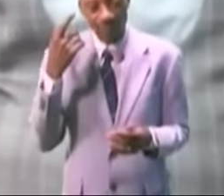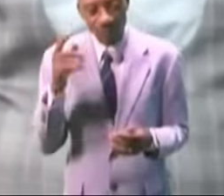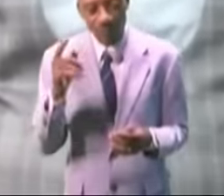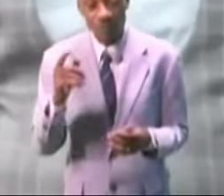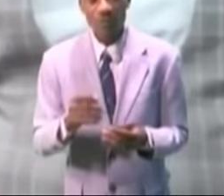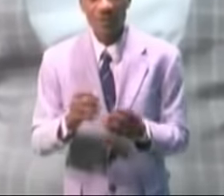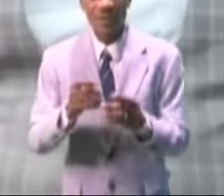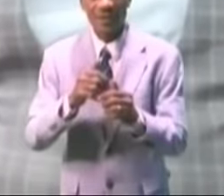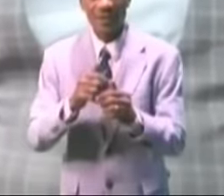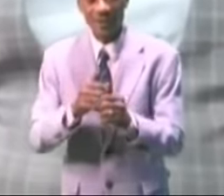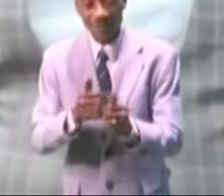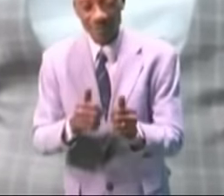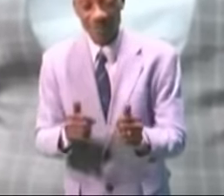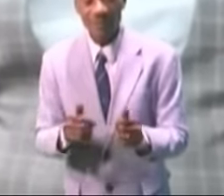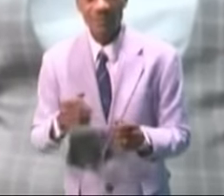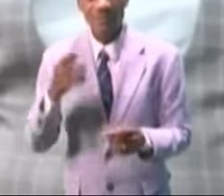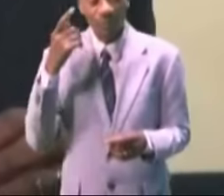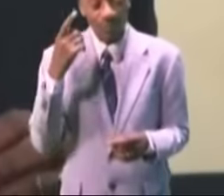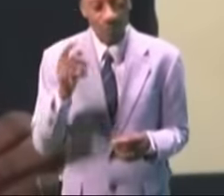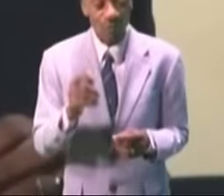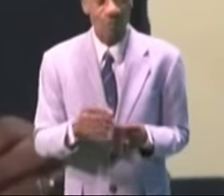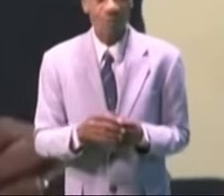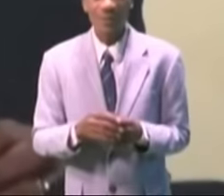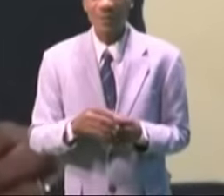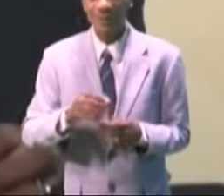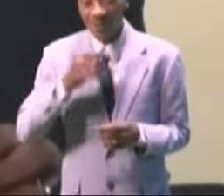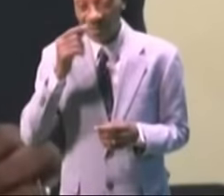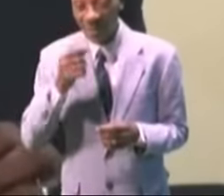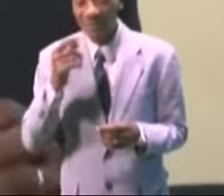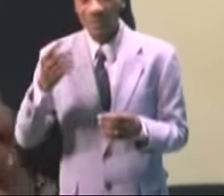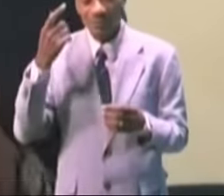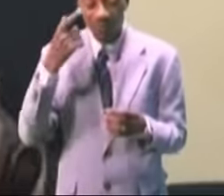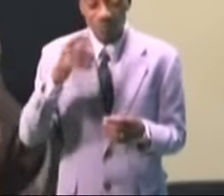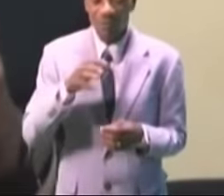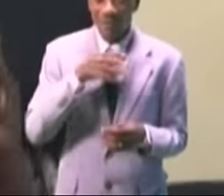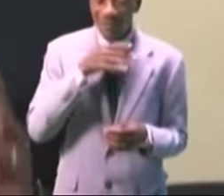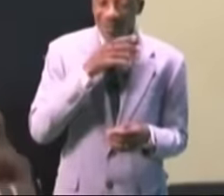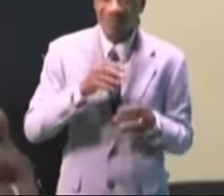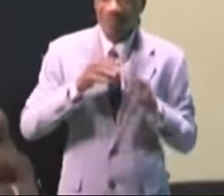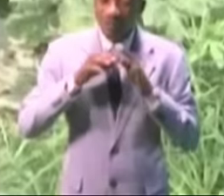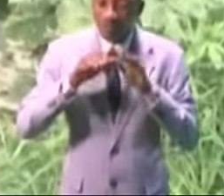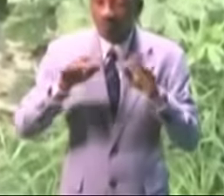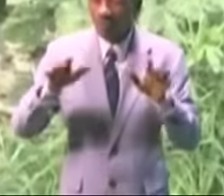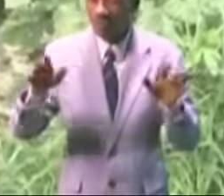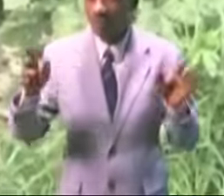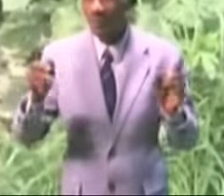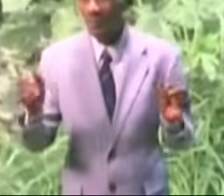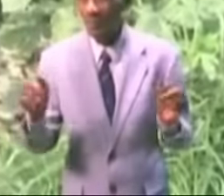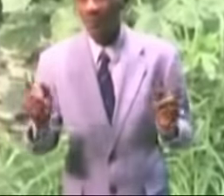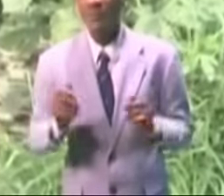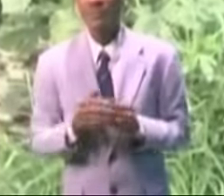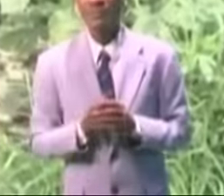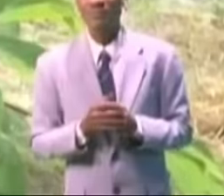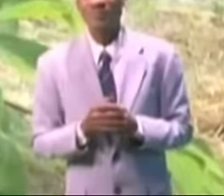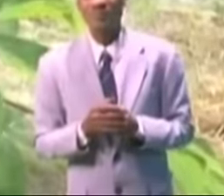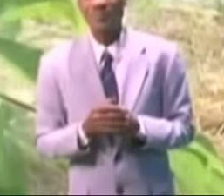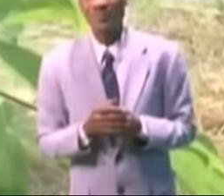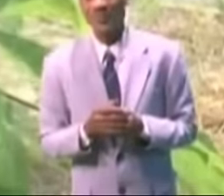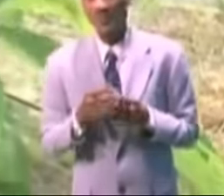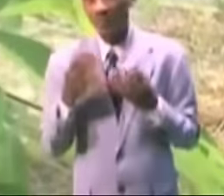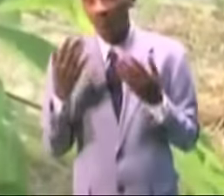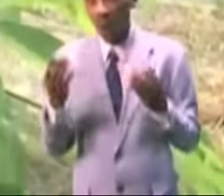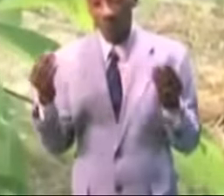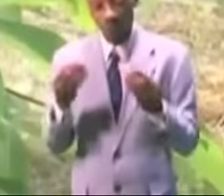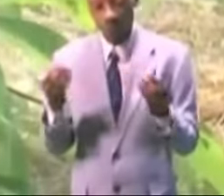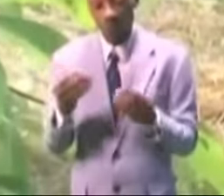chimiques en agriculture en RDC. Car des périmètres maraîchers des Loma, Mani Lukwaka et Boko